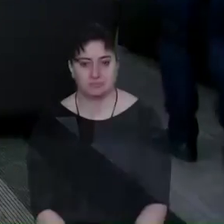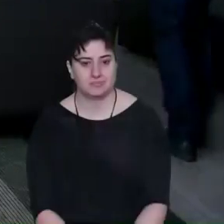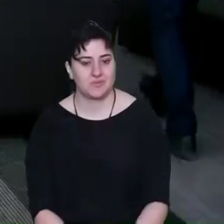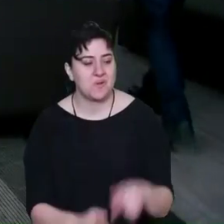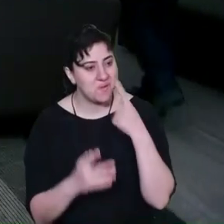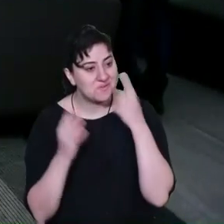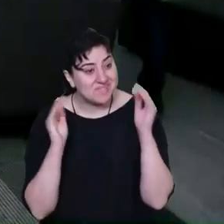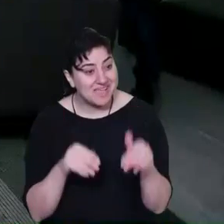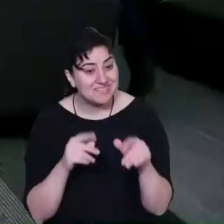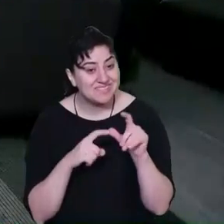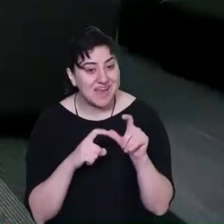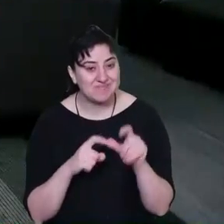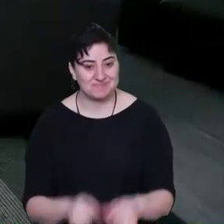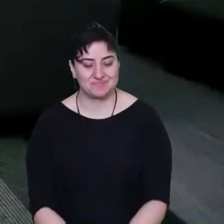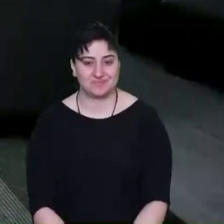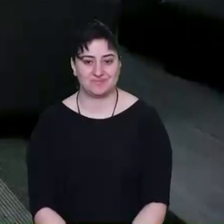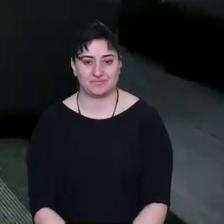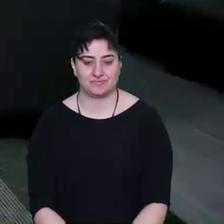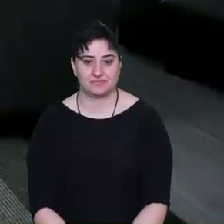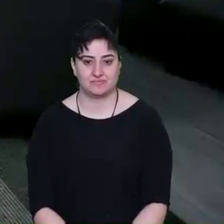Hoş geldin Sarp'cığım.